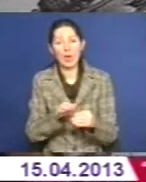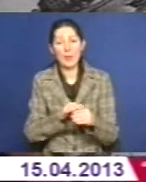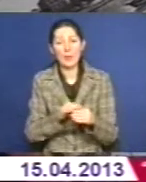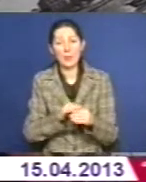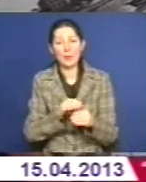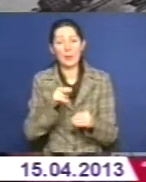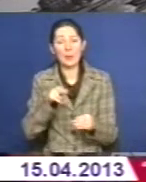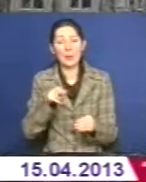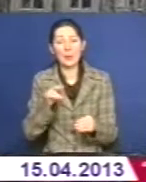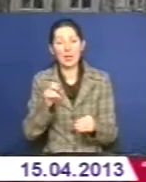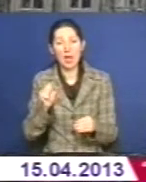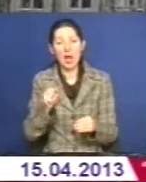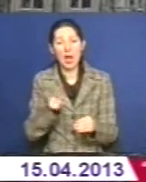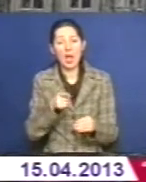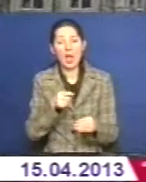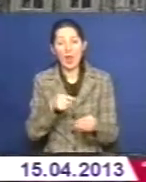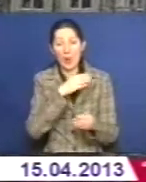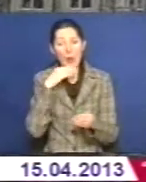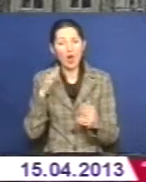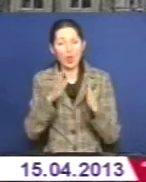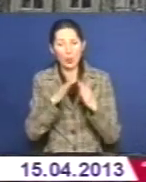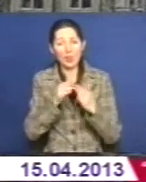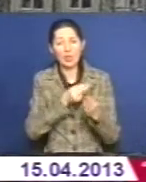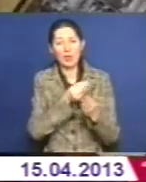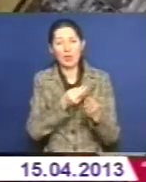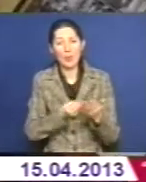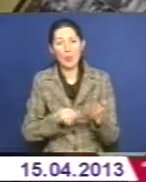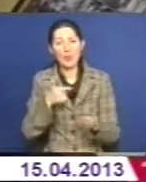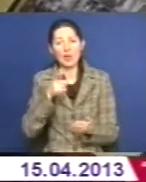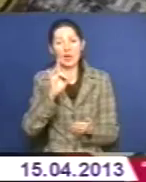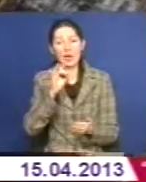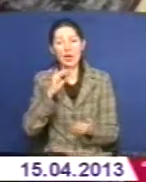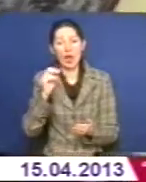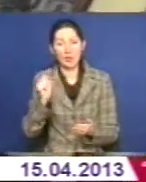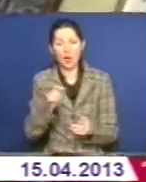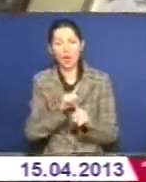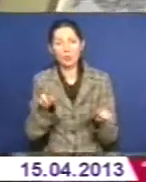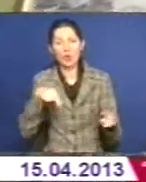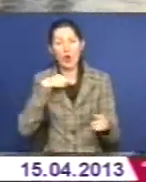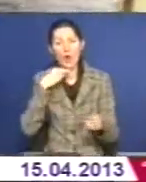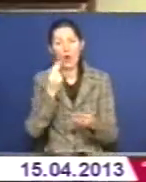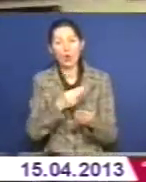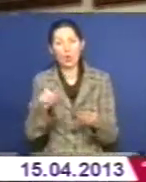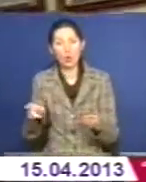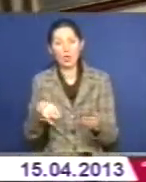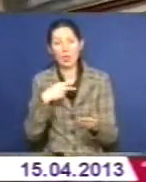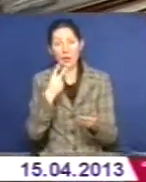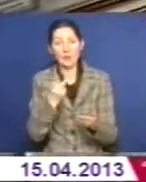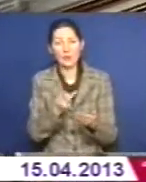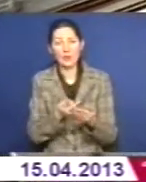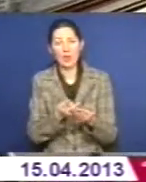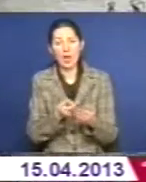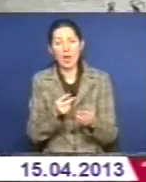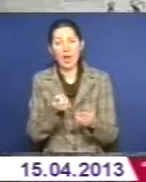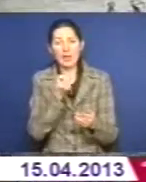будинки Тернополя відображені графічно. Особливу увагу художник приділяє деталізації навіть найменших об'єктів. Уже намалював